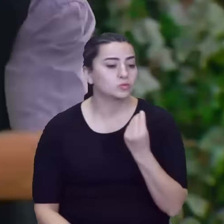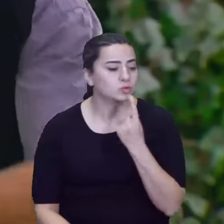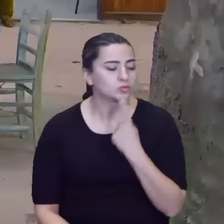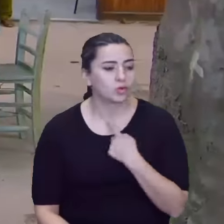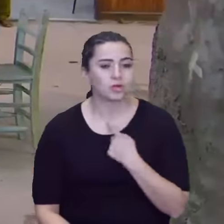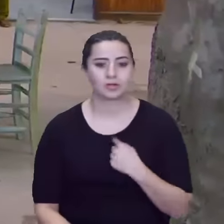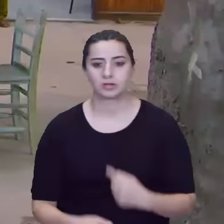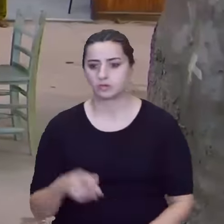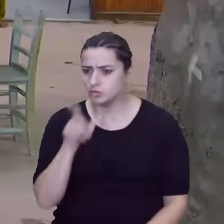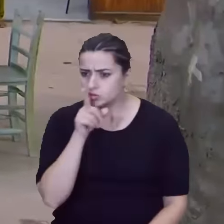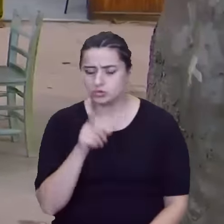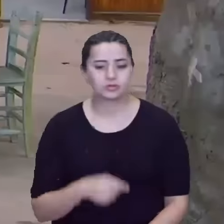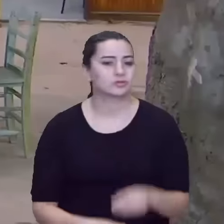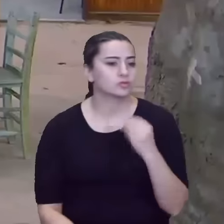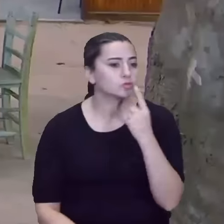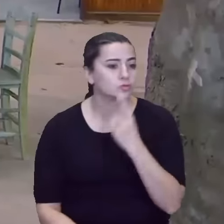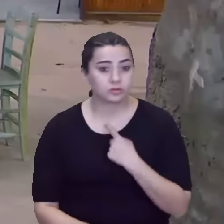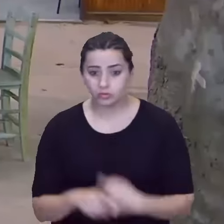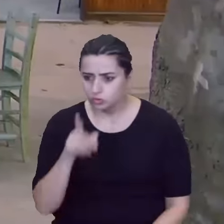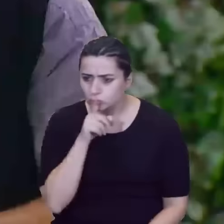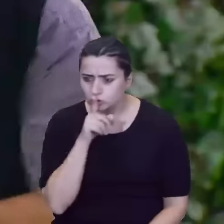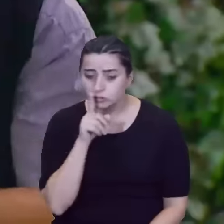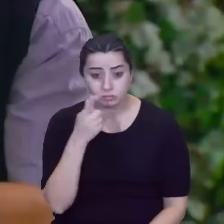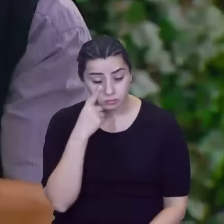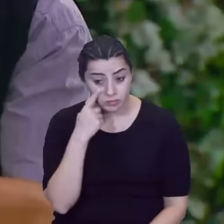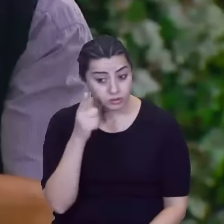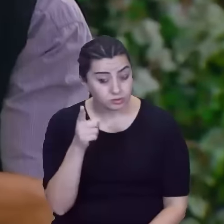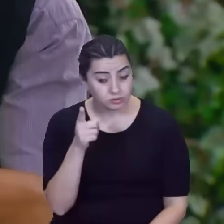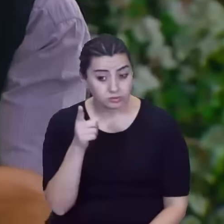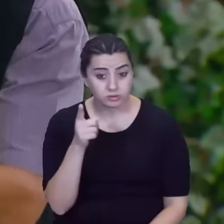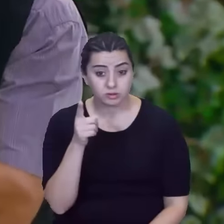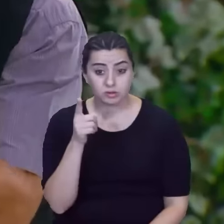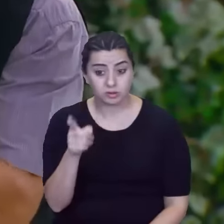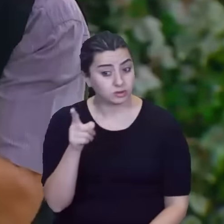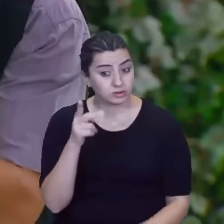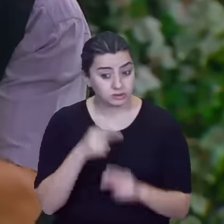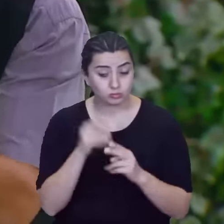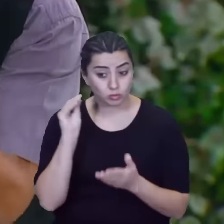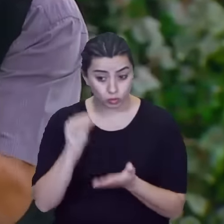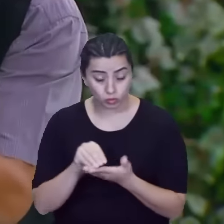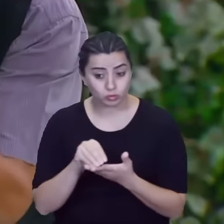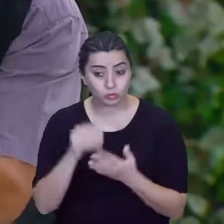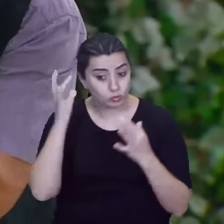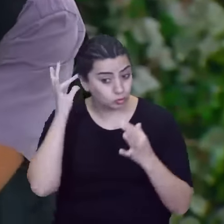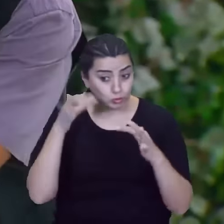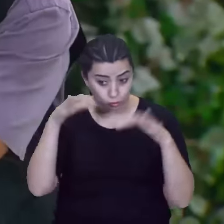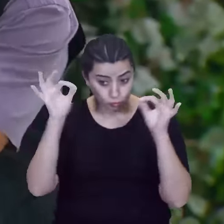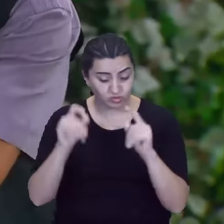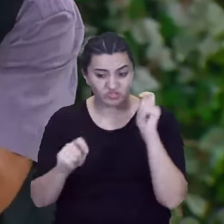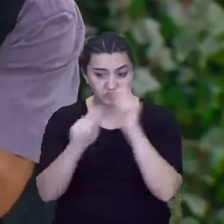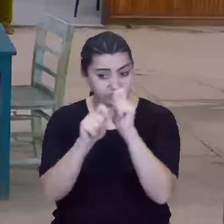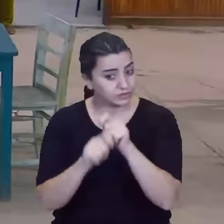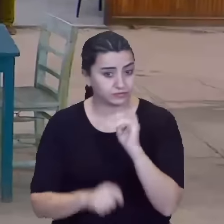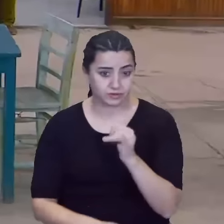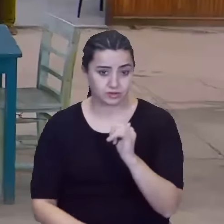televizyonu. Sus ulan. İltifat et. Bak gene. Oğlum bak Mr. Spak. Ulan adını Spak koymuşlar. Kulakların olsa vallahi seni duvara